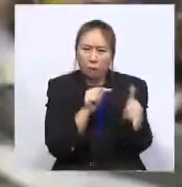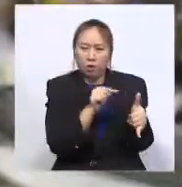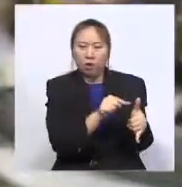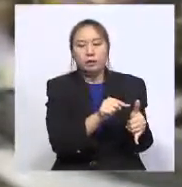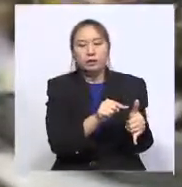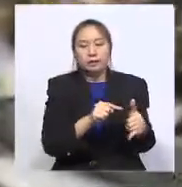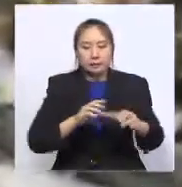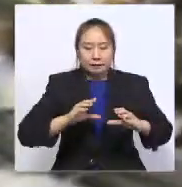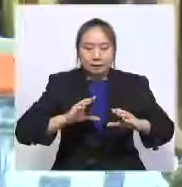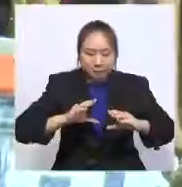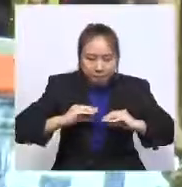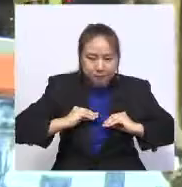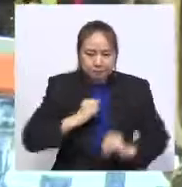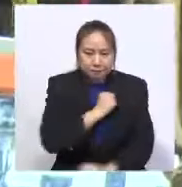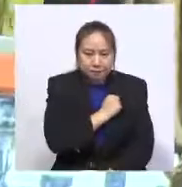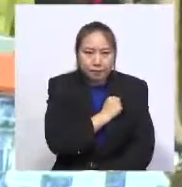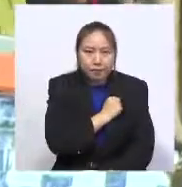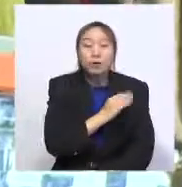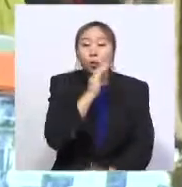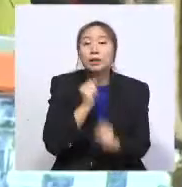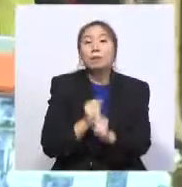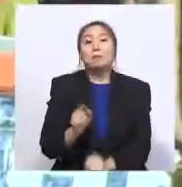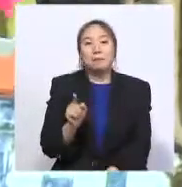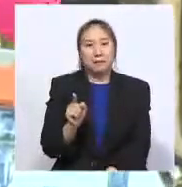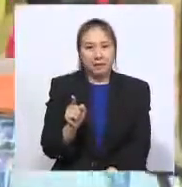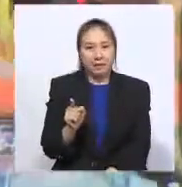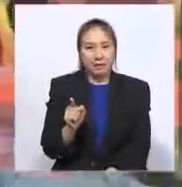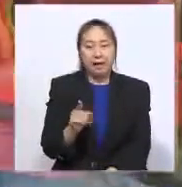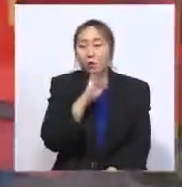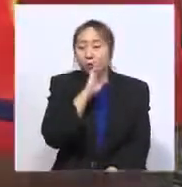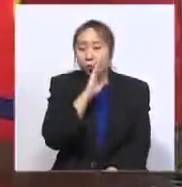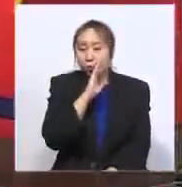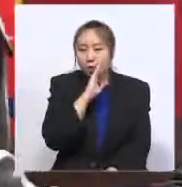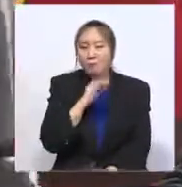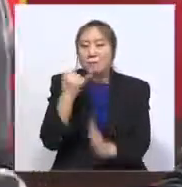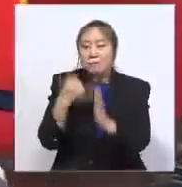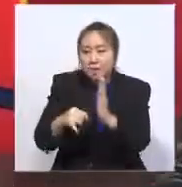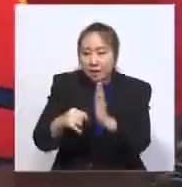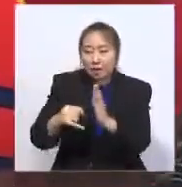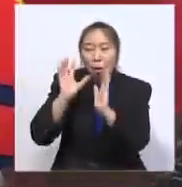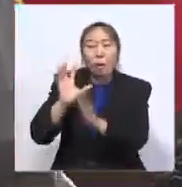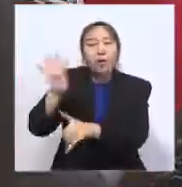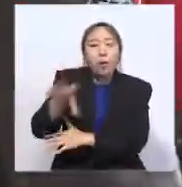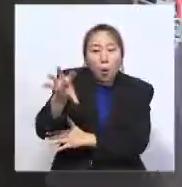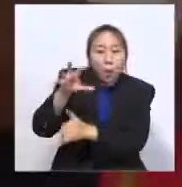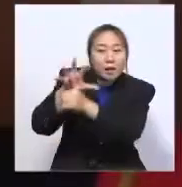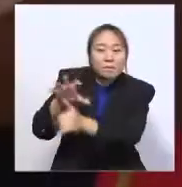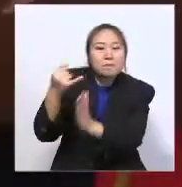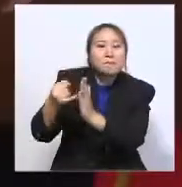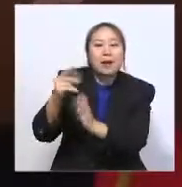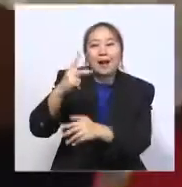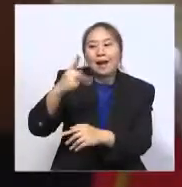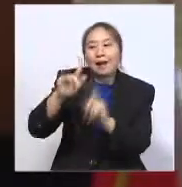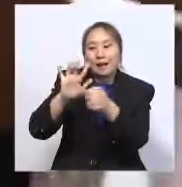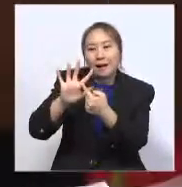ไม่สามารถขัดขืนได้ถ้าการกระทำแบบนั้นไม่เป็นความผิดฐานค้ามนุษย์ให้ถือว่าผู้นั้นกระทำ